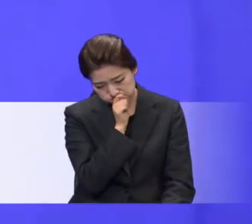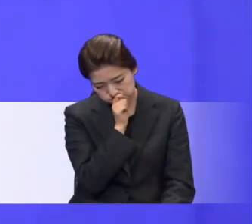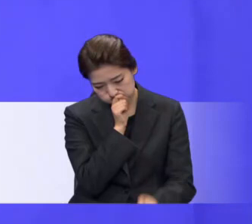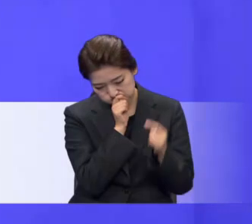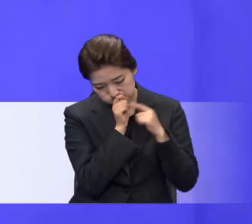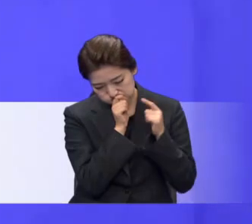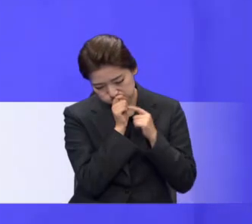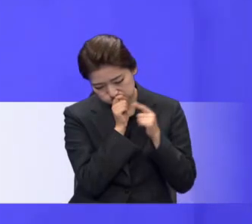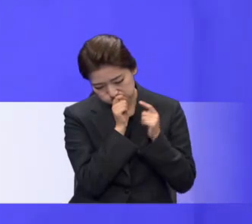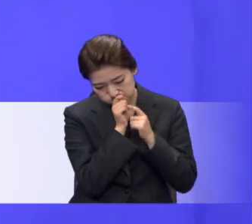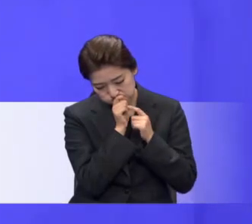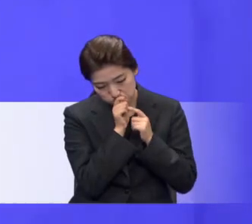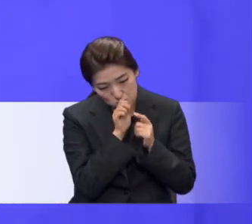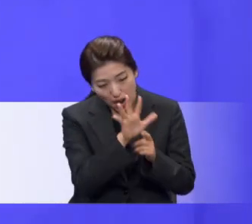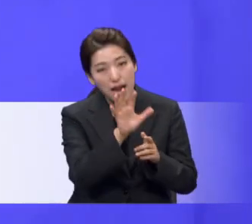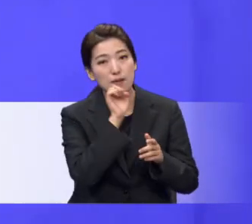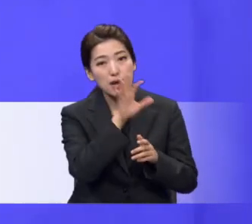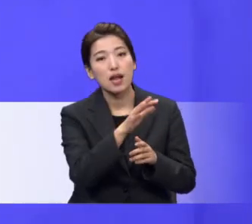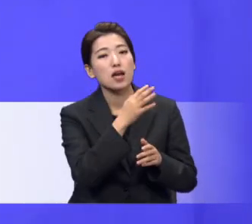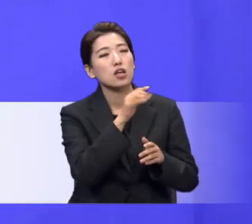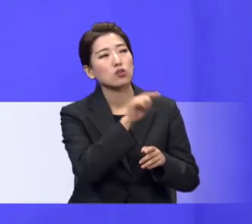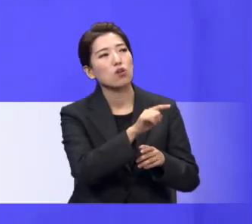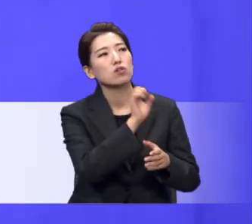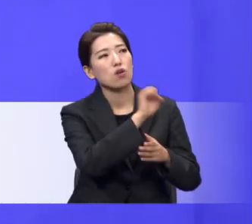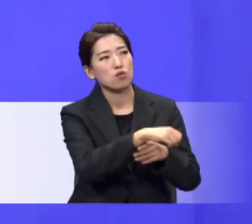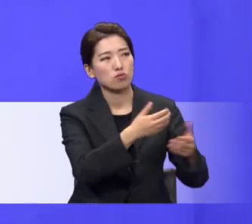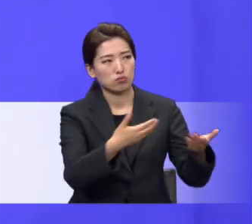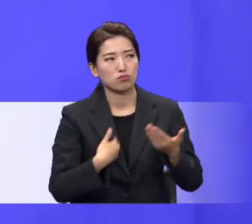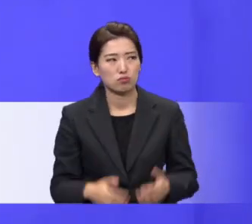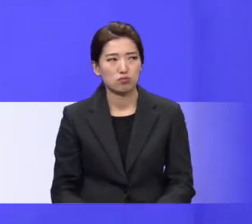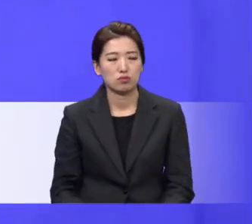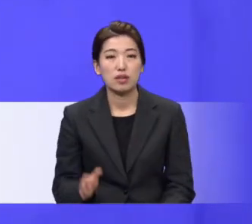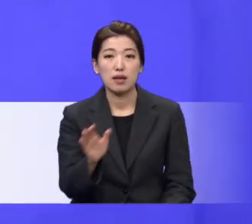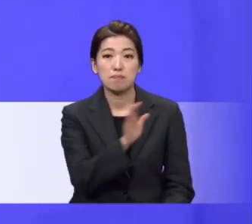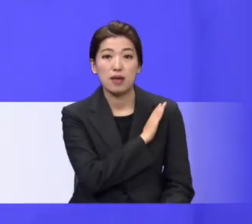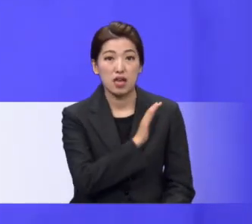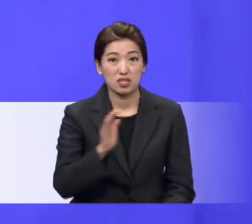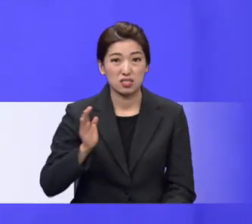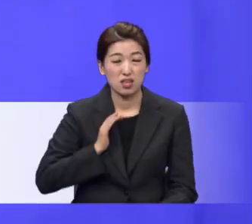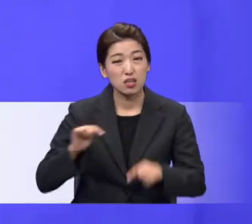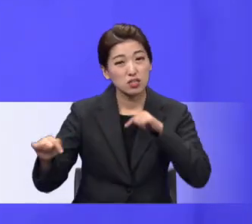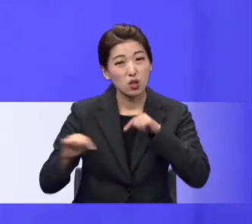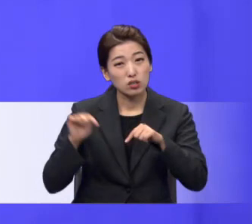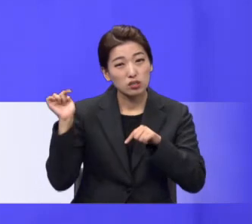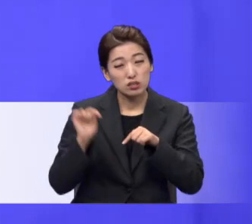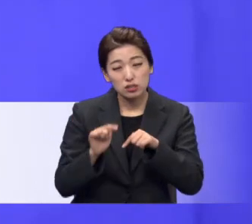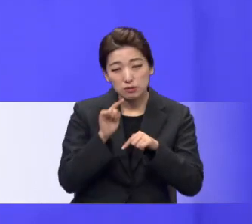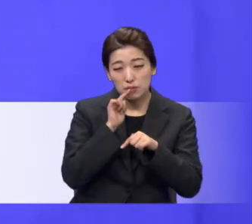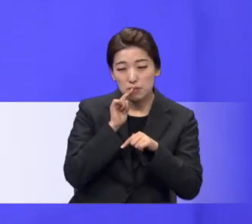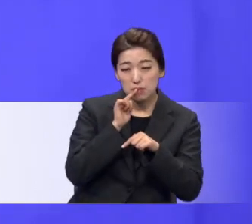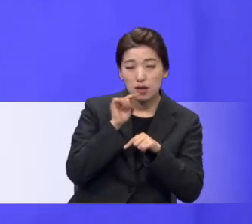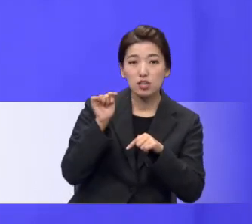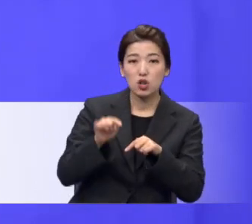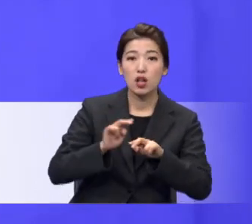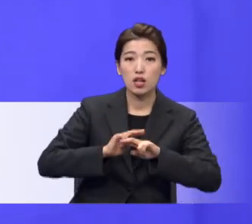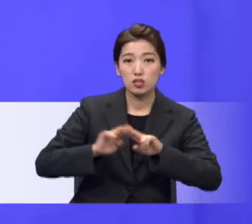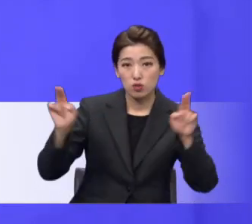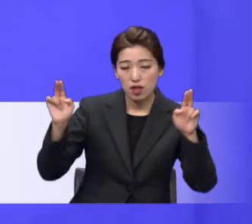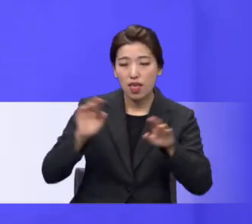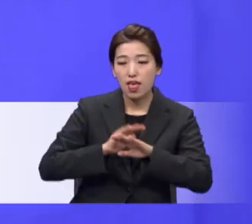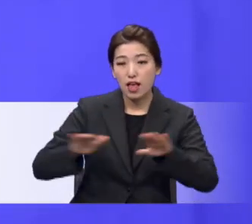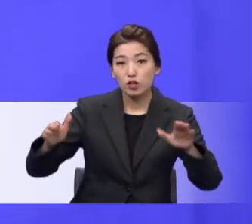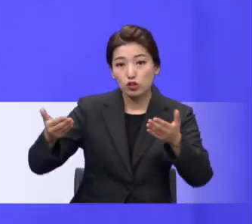푸는 것은 대통령이지만 배신의 정치에 저주를 푸는 것은 대구 시민들이 것입니다